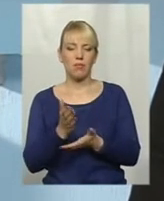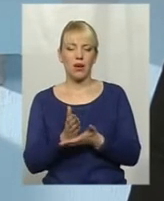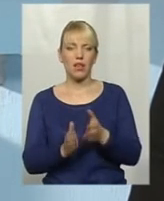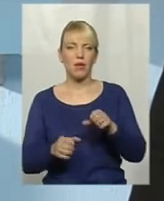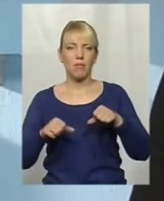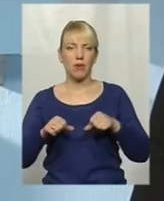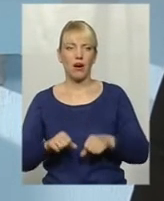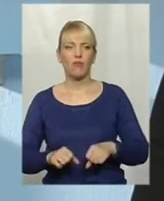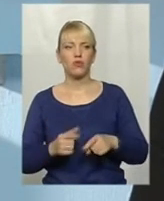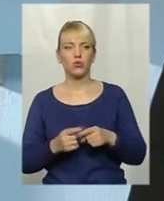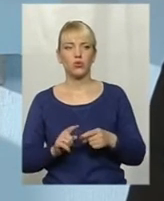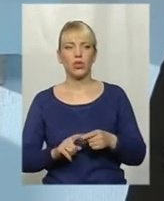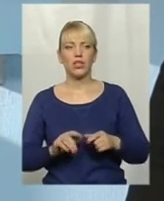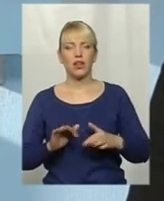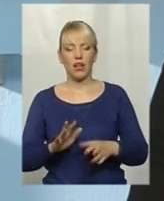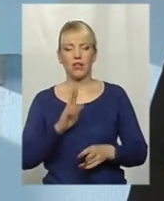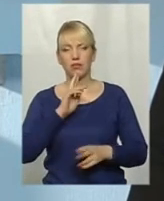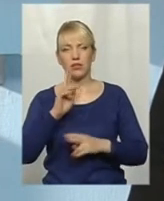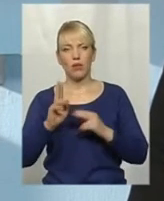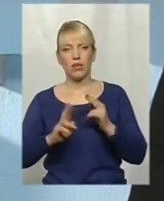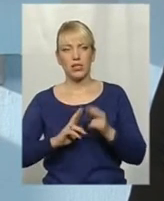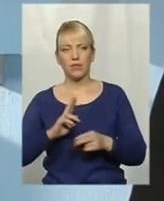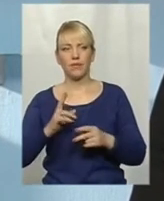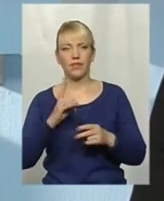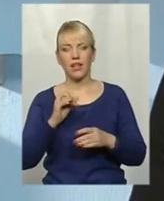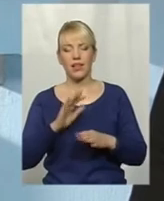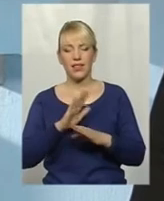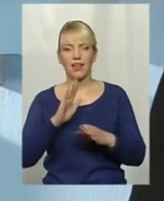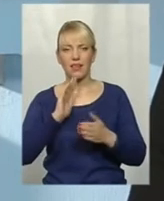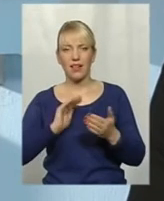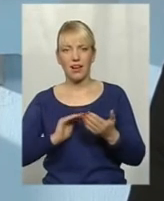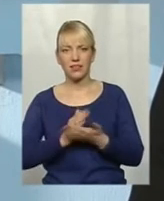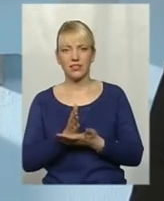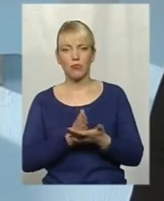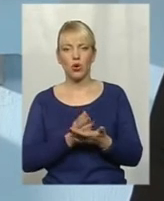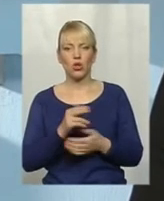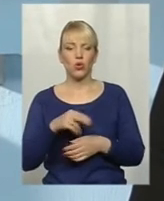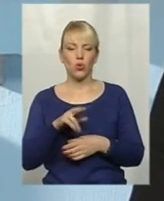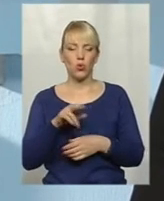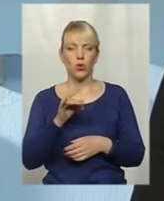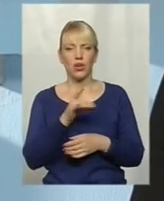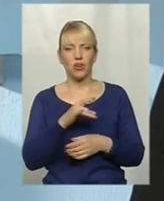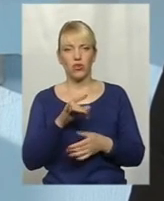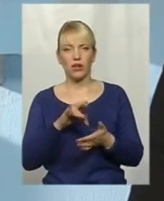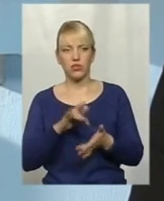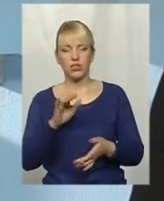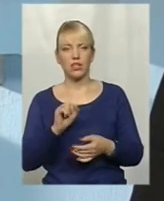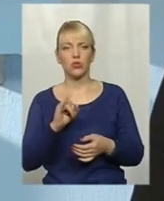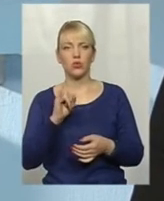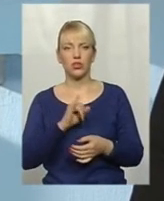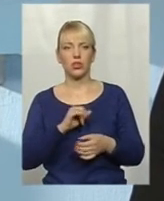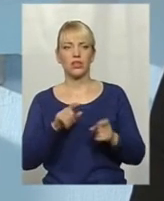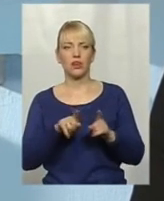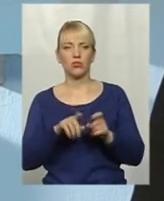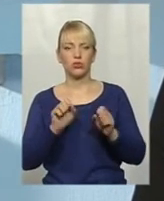дану діяльність подати скаргу на такі неякісні послуги, як до регіонального центру, безпосередньо може